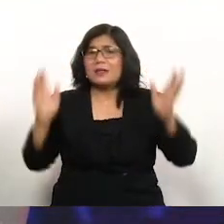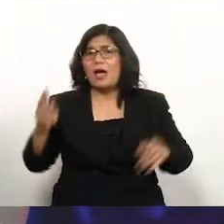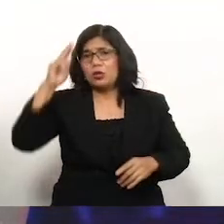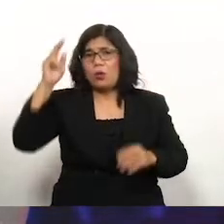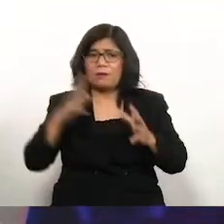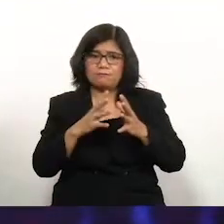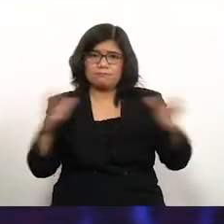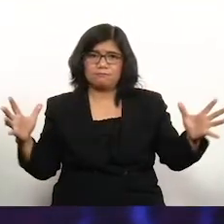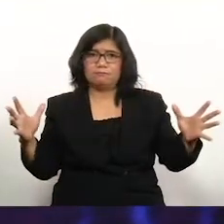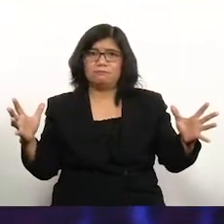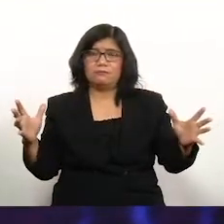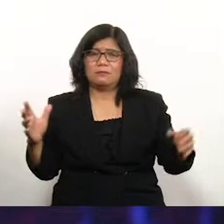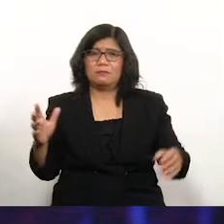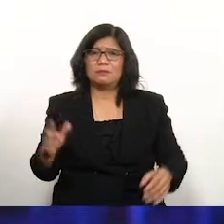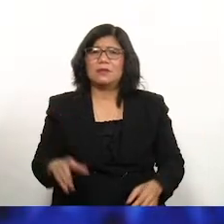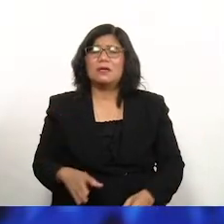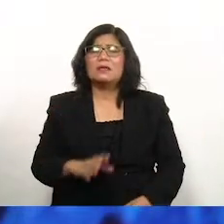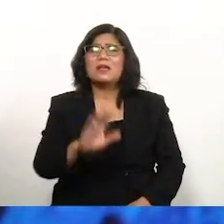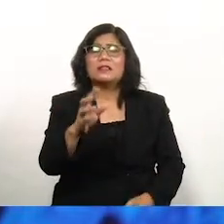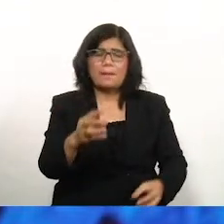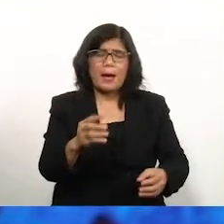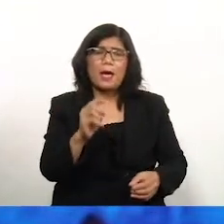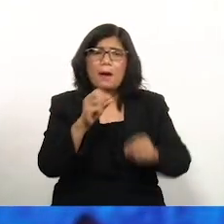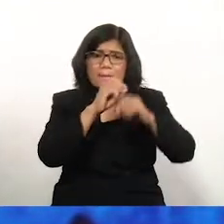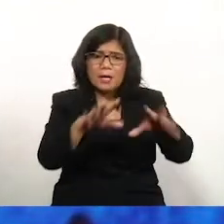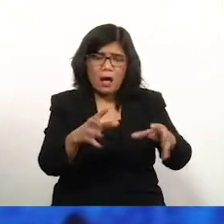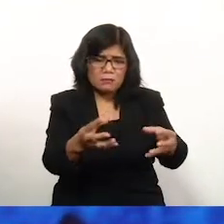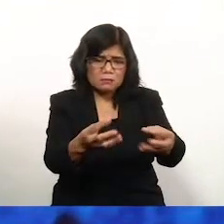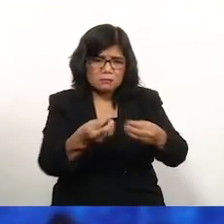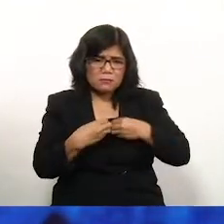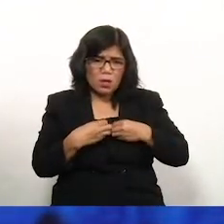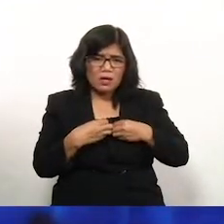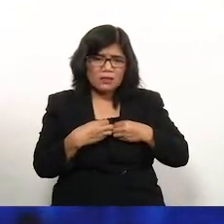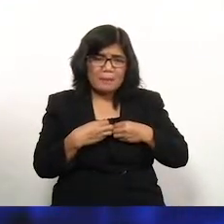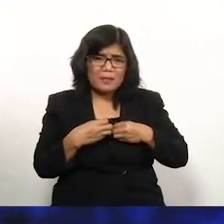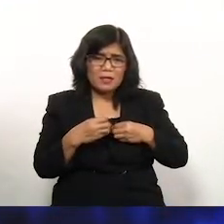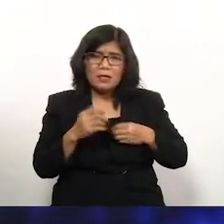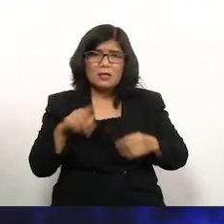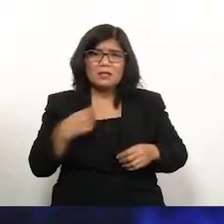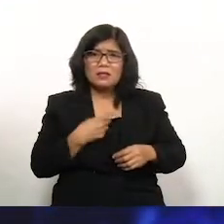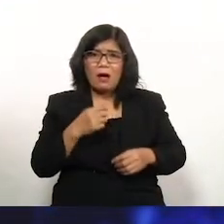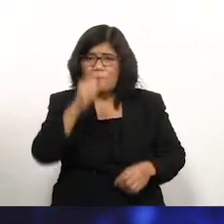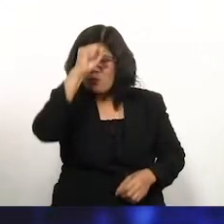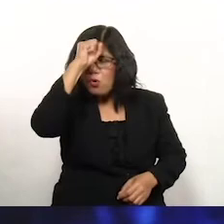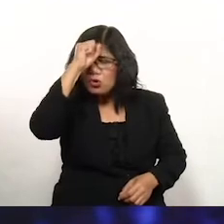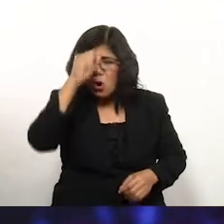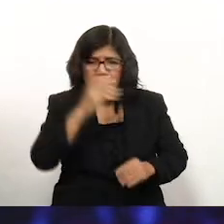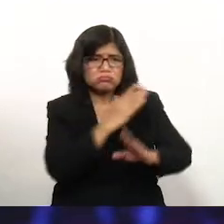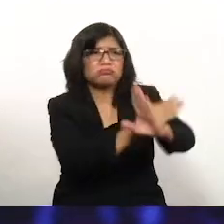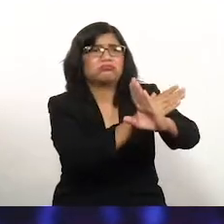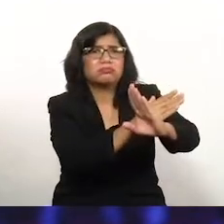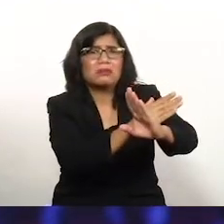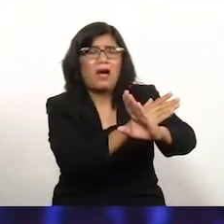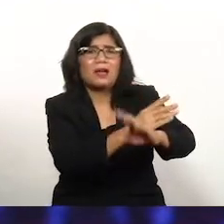Hai jangan sampai berkat yang harus disediakan buat kitanya karena kebodohan kita karena ketidak mengertian kita kita